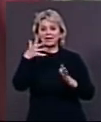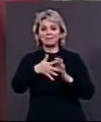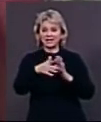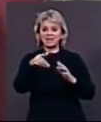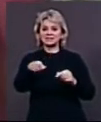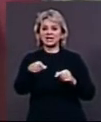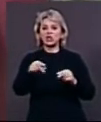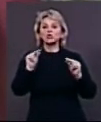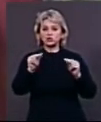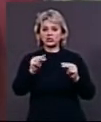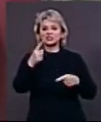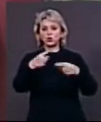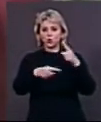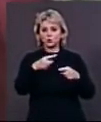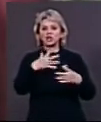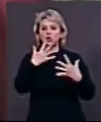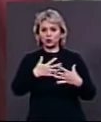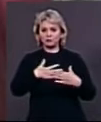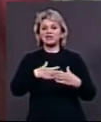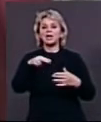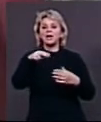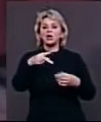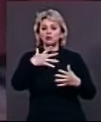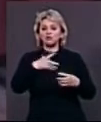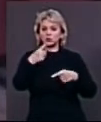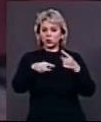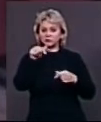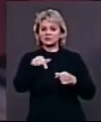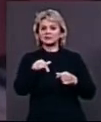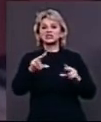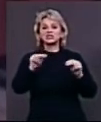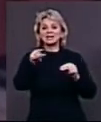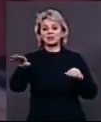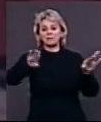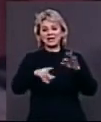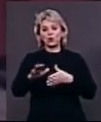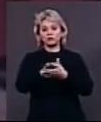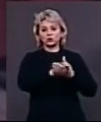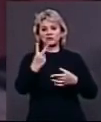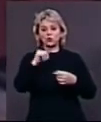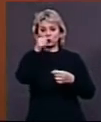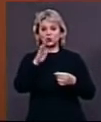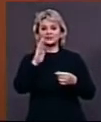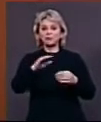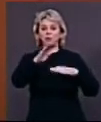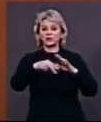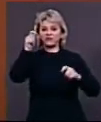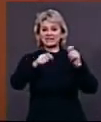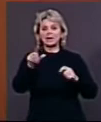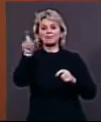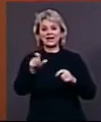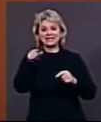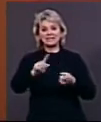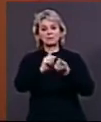понятие чести, родины, любви, патриотизма. Частью «Берегов дружбы» второй год становится подфестиваль поэзии